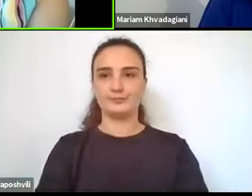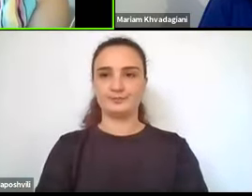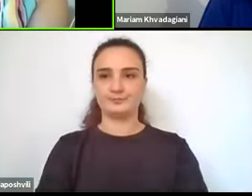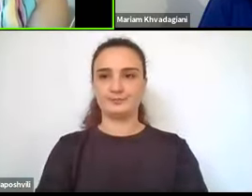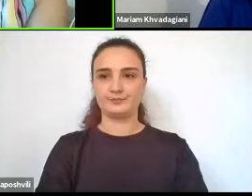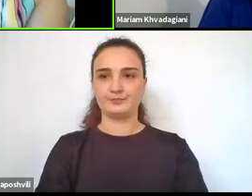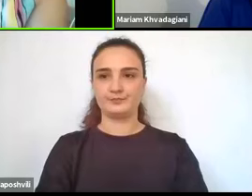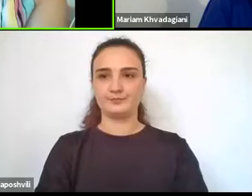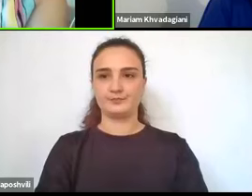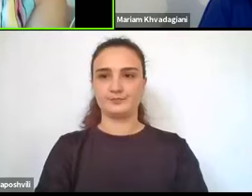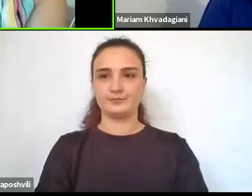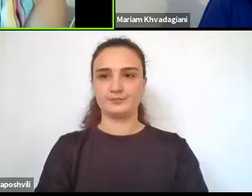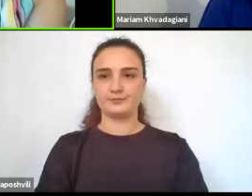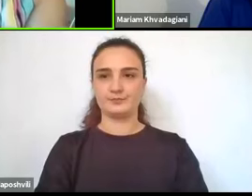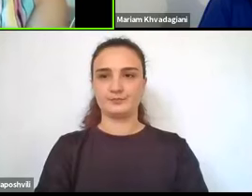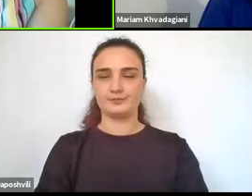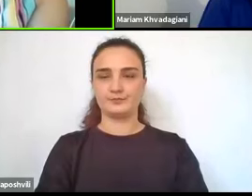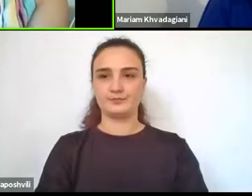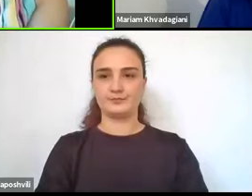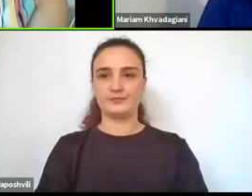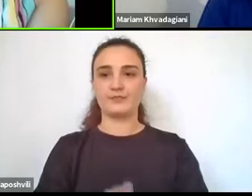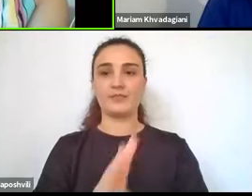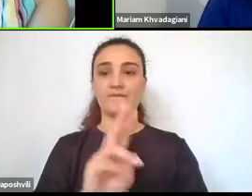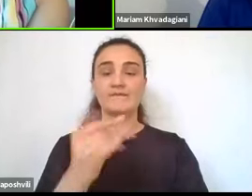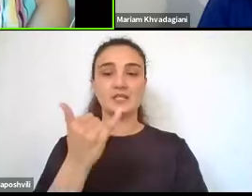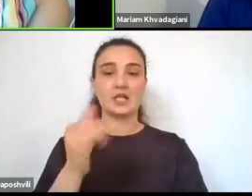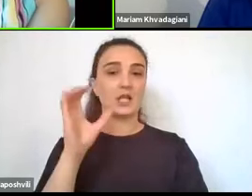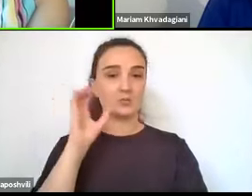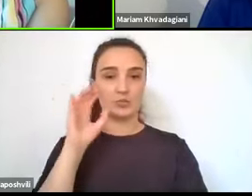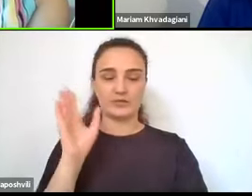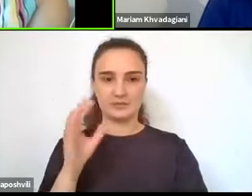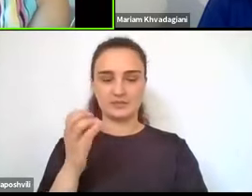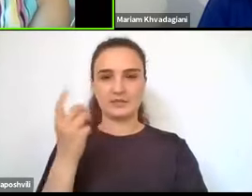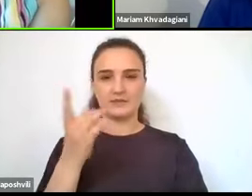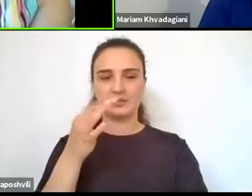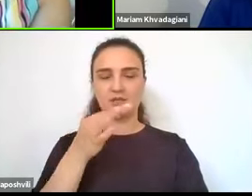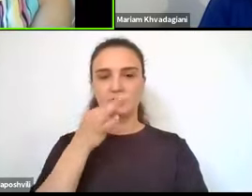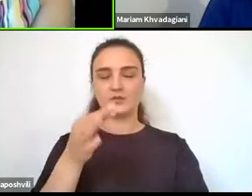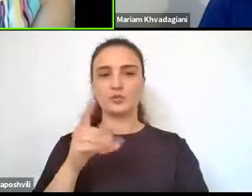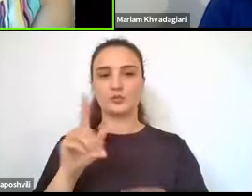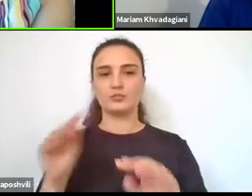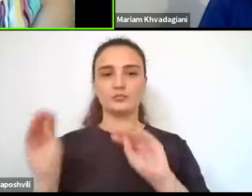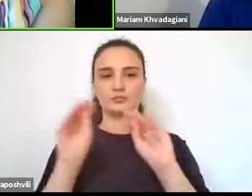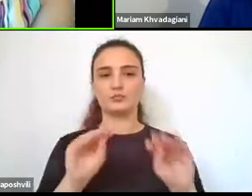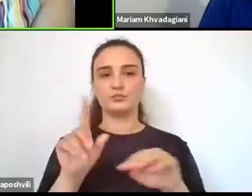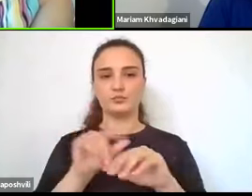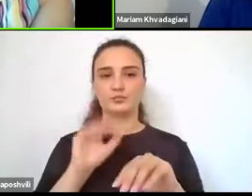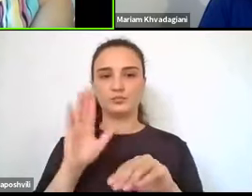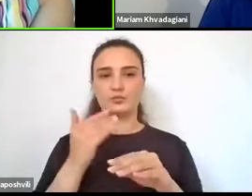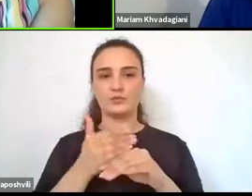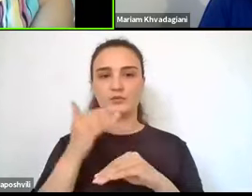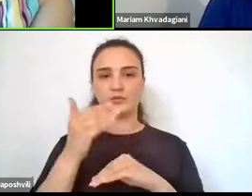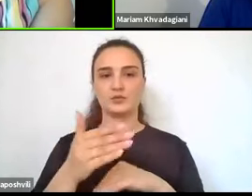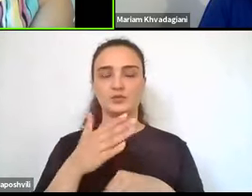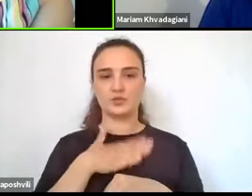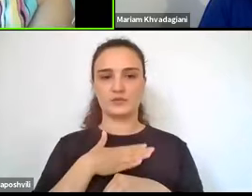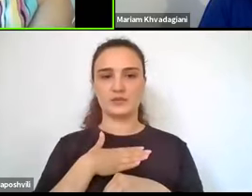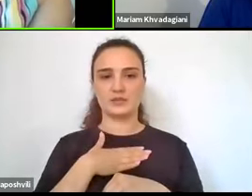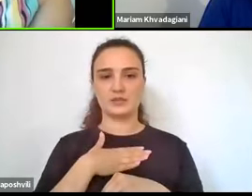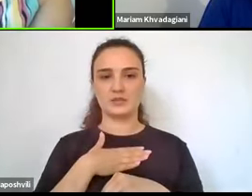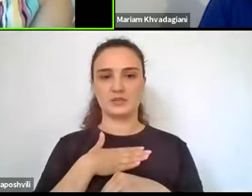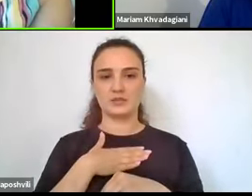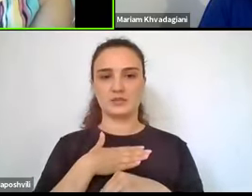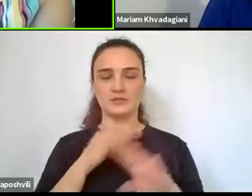ხედავთ, რომ ბევრი გვისმენდა, ვინც ახლა ვერ მოგვისმინა. კიდევ ერთხელ გეტყვით, რომ ჩანწერ შეგიძლიათ ნახოთ მოგვიანებით ჩვენს